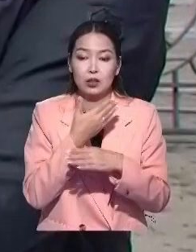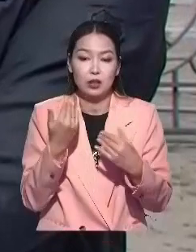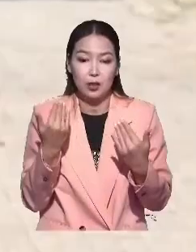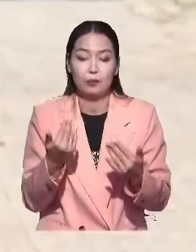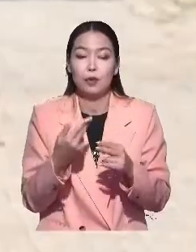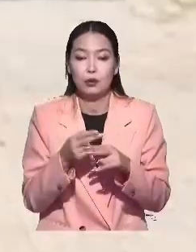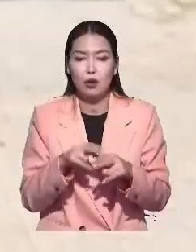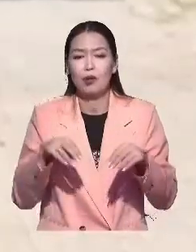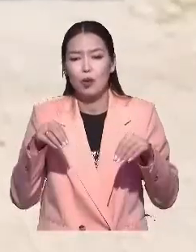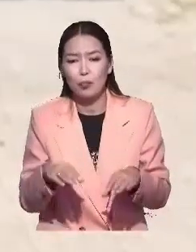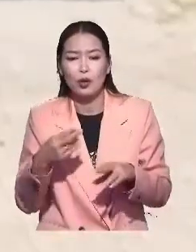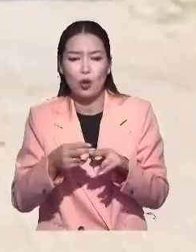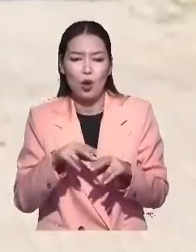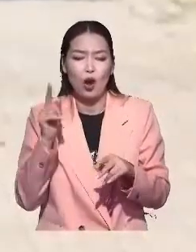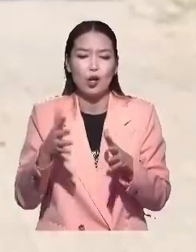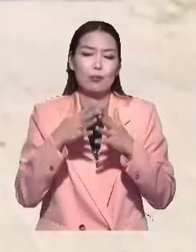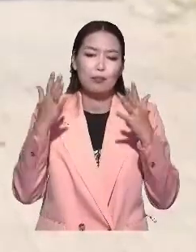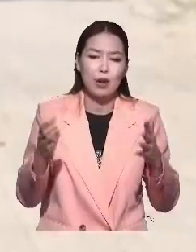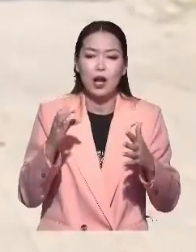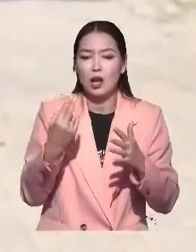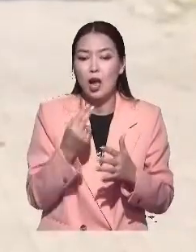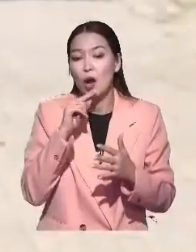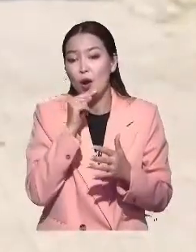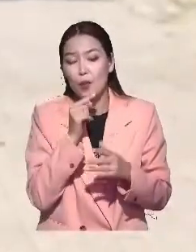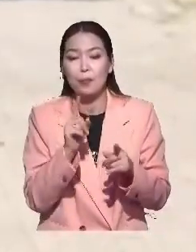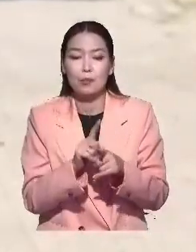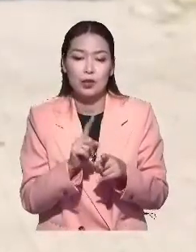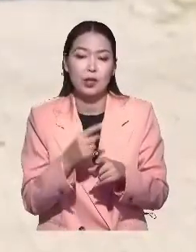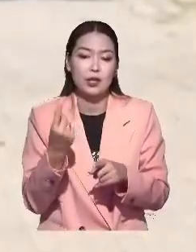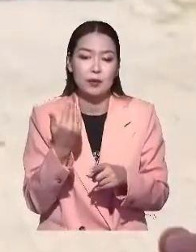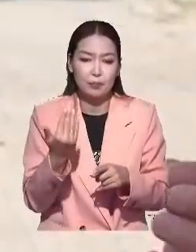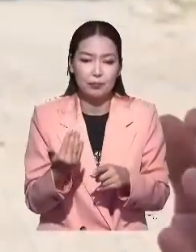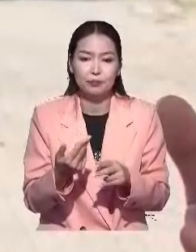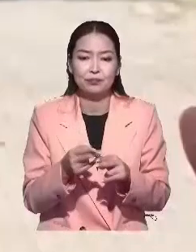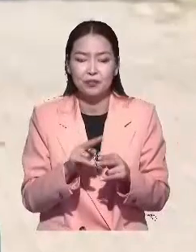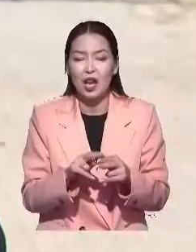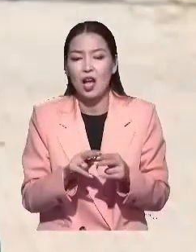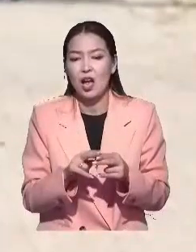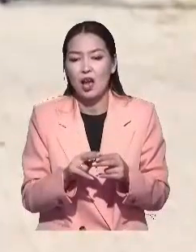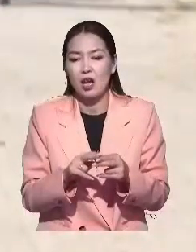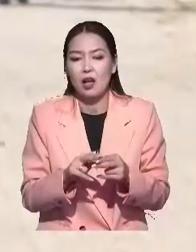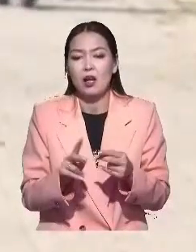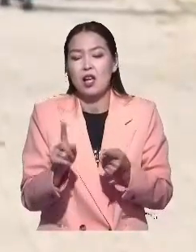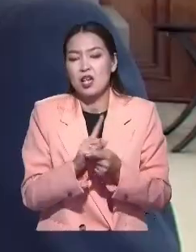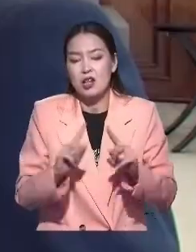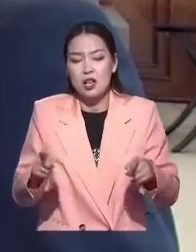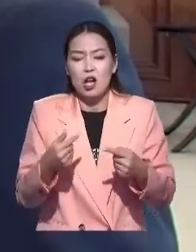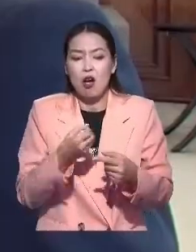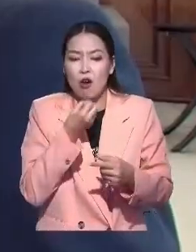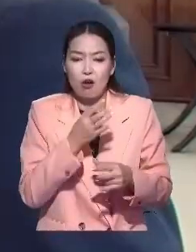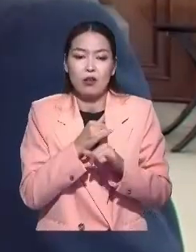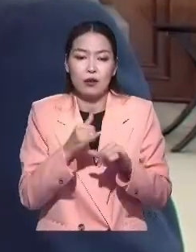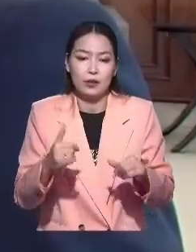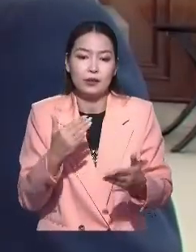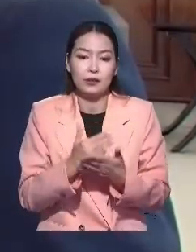заңның қабылдауының әр жағында ол үлкен әлеуметтік экономикалық бір тың революциялық бір жақсы даму бағыт жатыр.